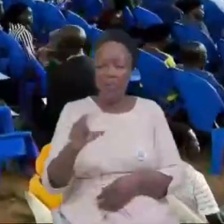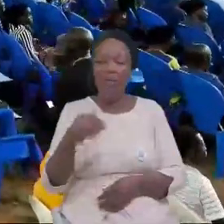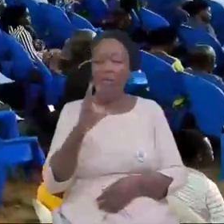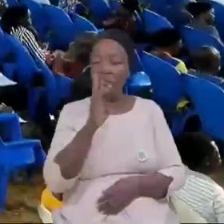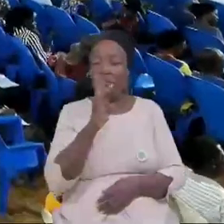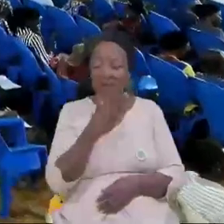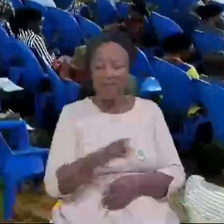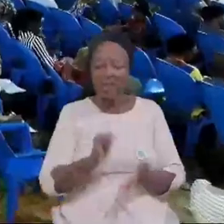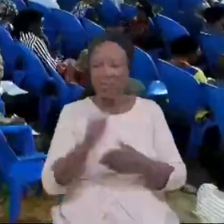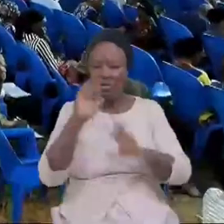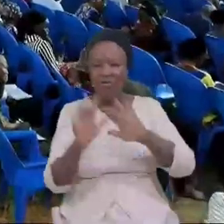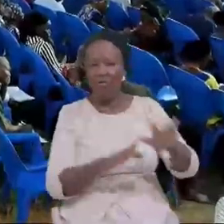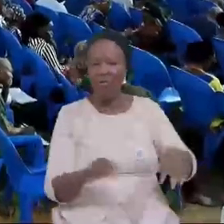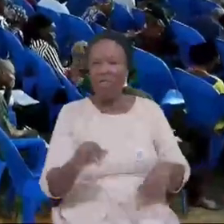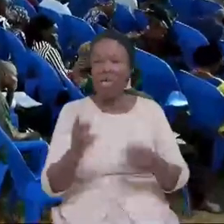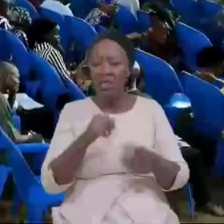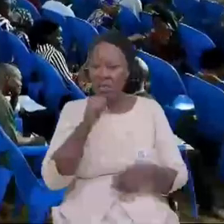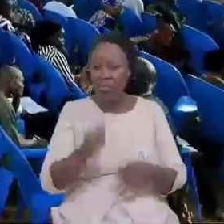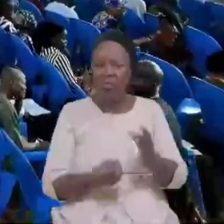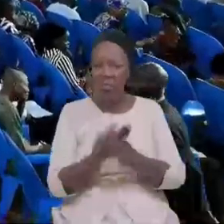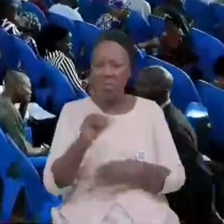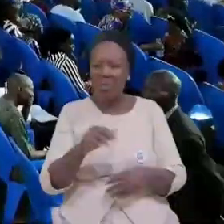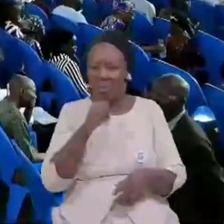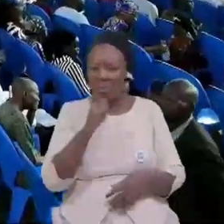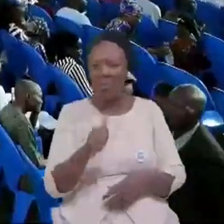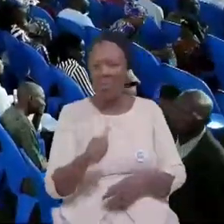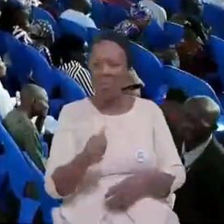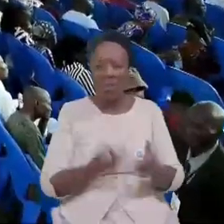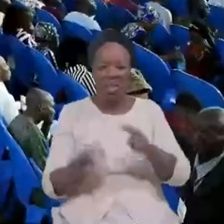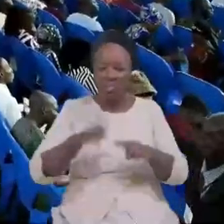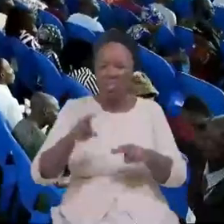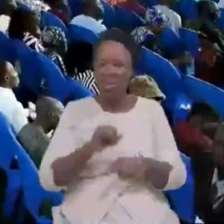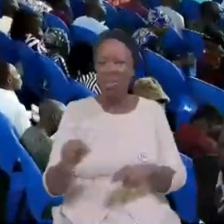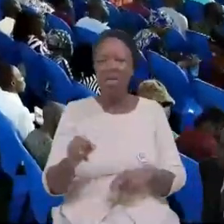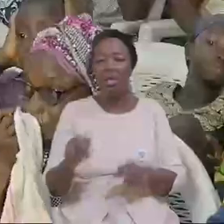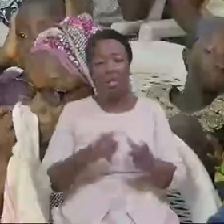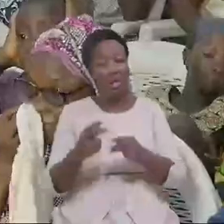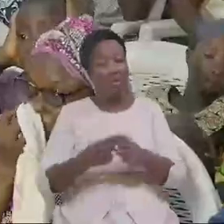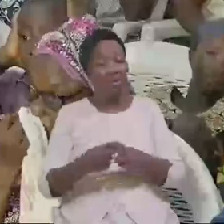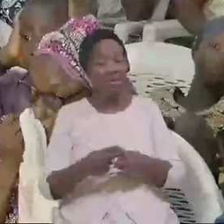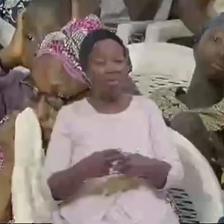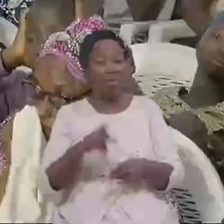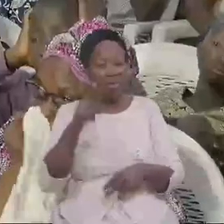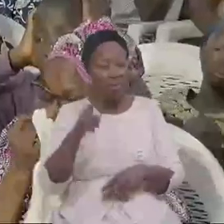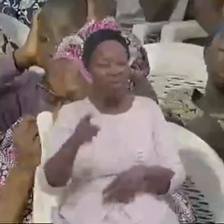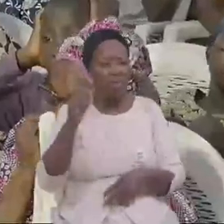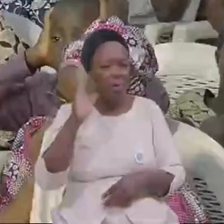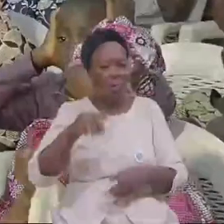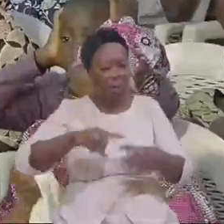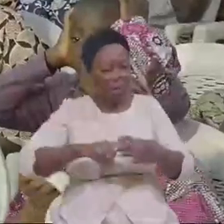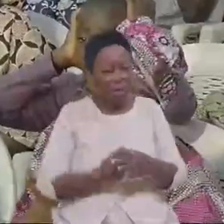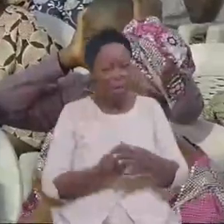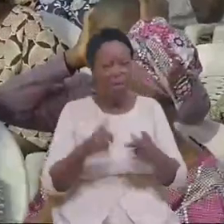et qui ne coule pas, ça ne grandit pas, ça ne se développe pas, très bientôt, tu vas commencer